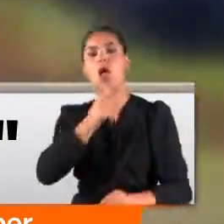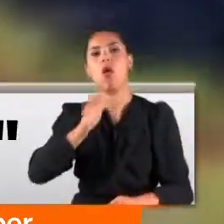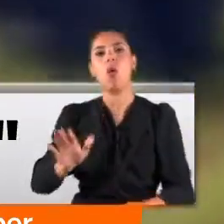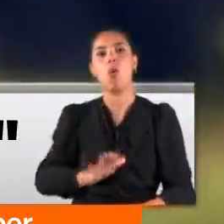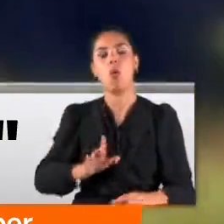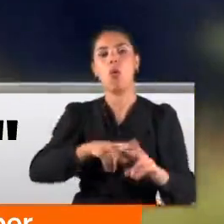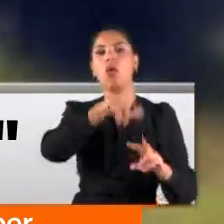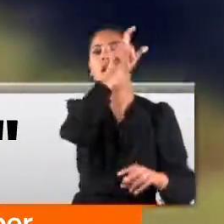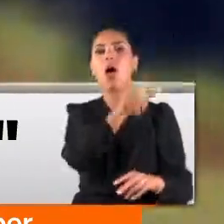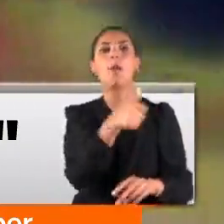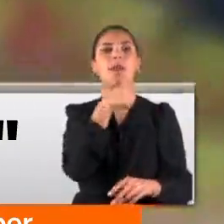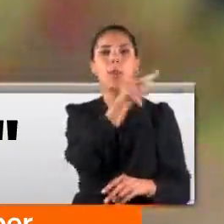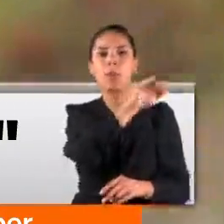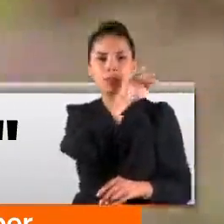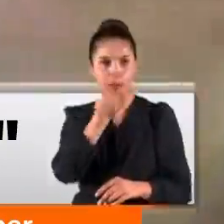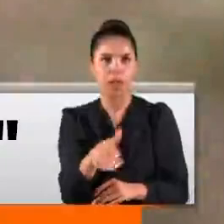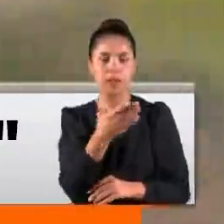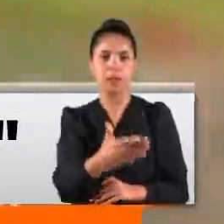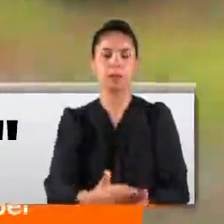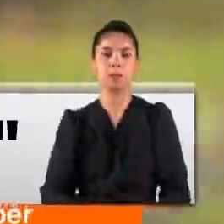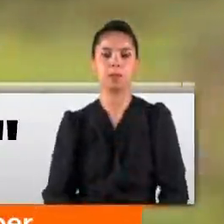Ahmet Tatlıses'ti.